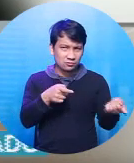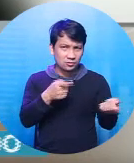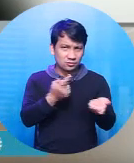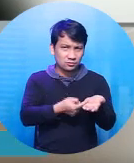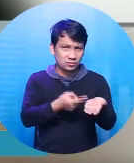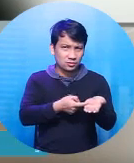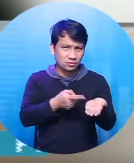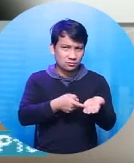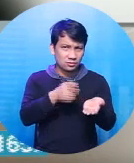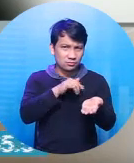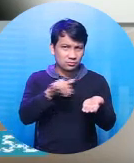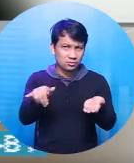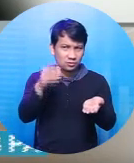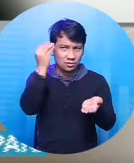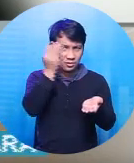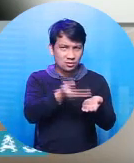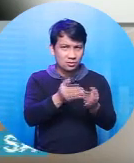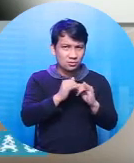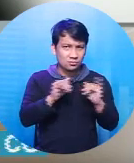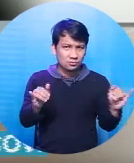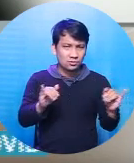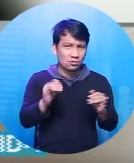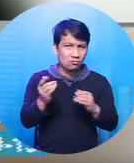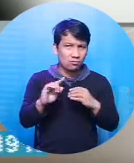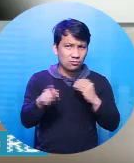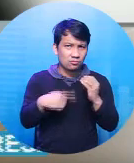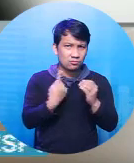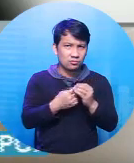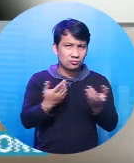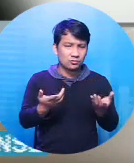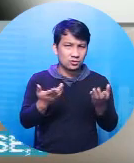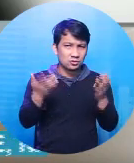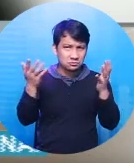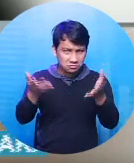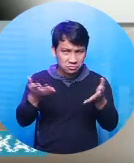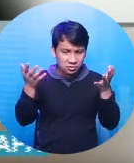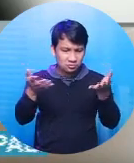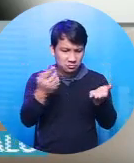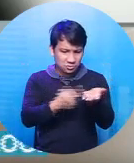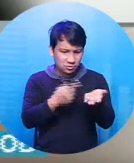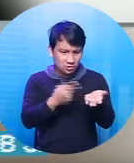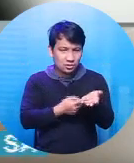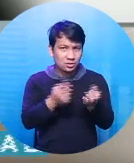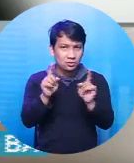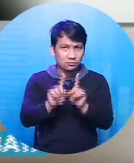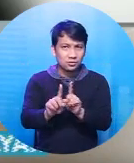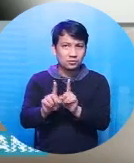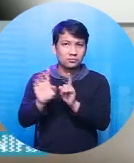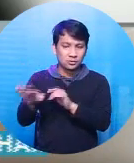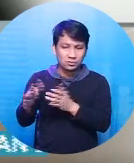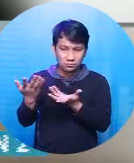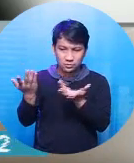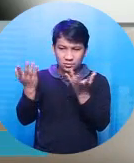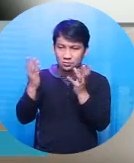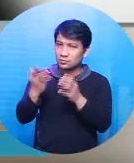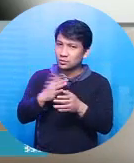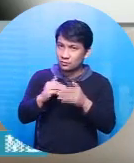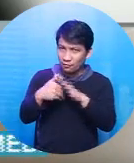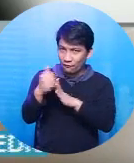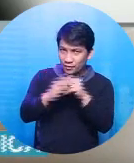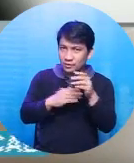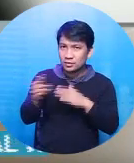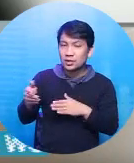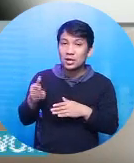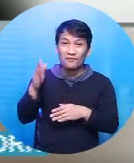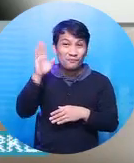silang pareho at sinabing kayo magkapatid at nagbanding-banding muna sila hanggang sa nagkaigian, hanggang sa naging komportable sila sa isa't isa